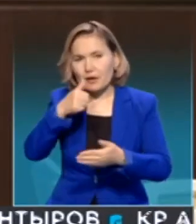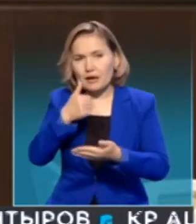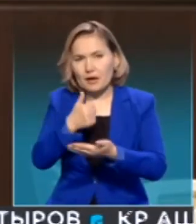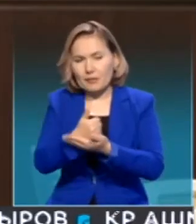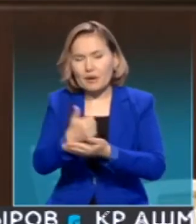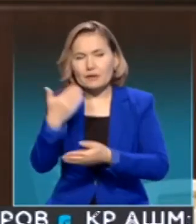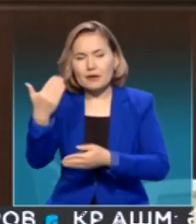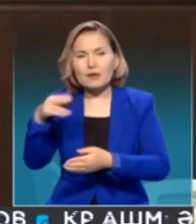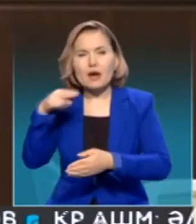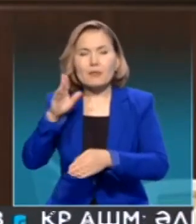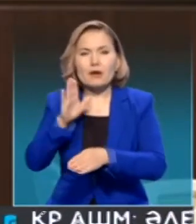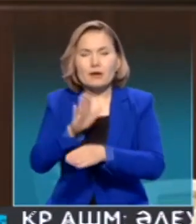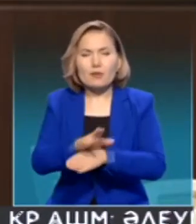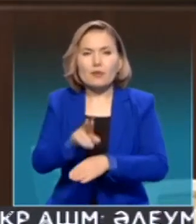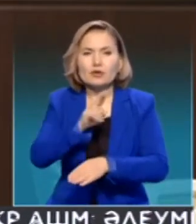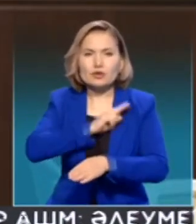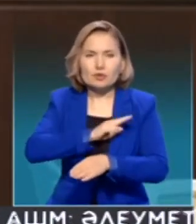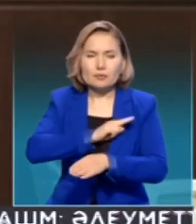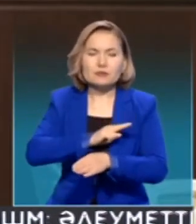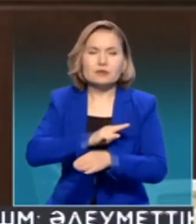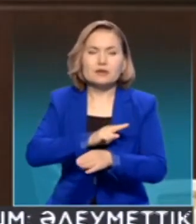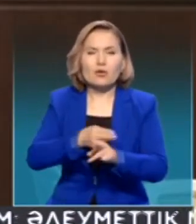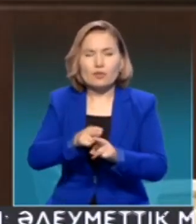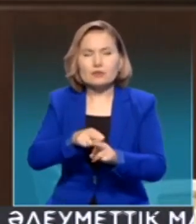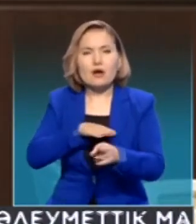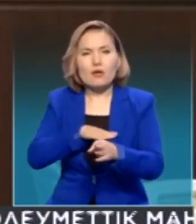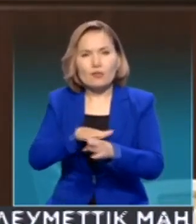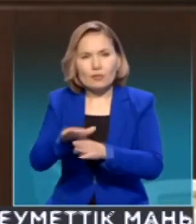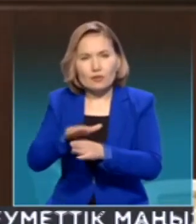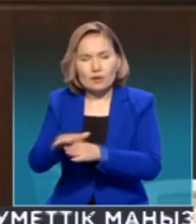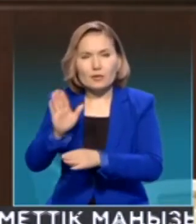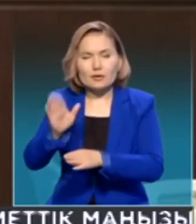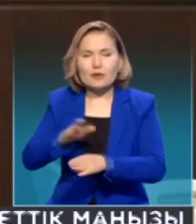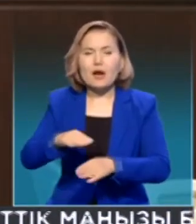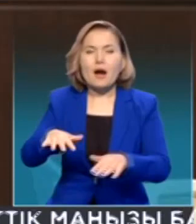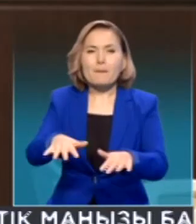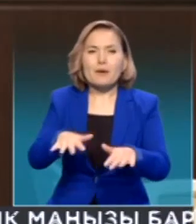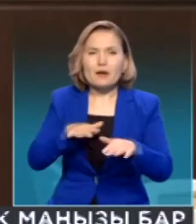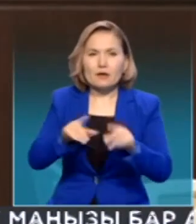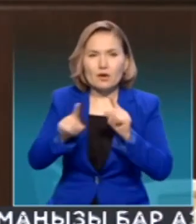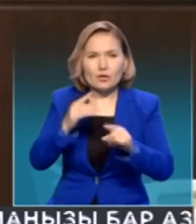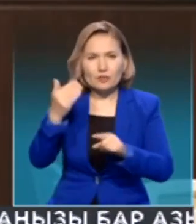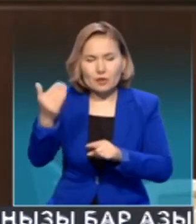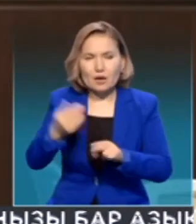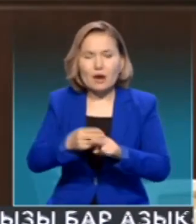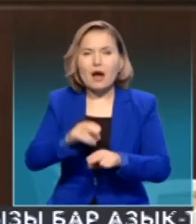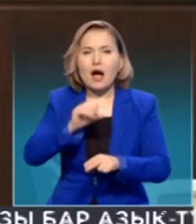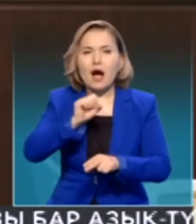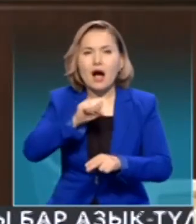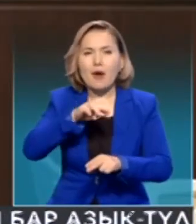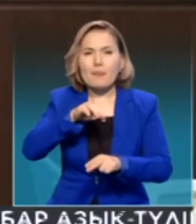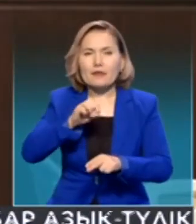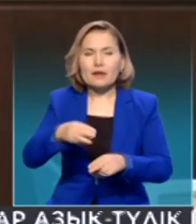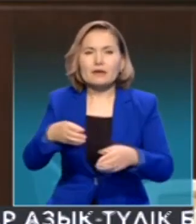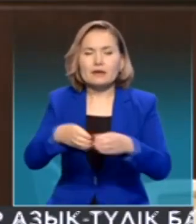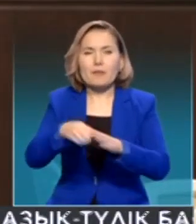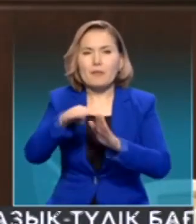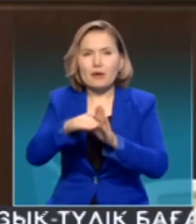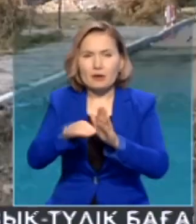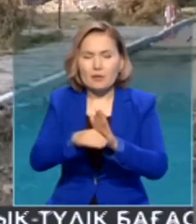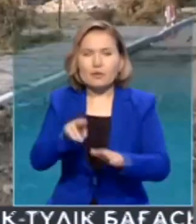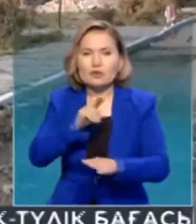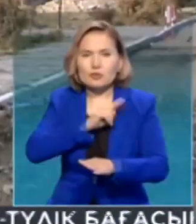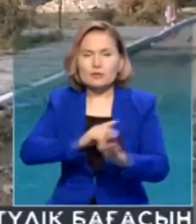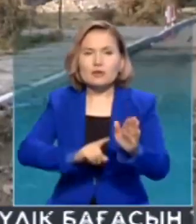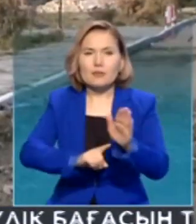сайлауалды бағдарламасы іске асырылуда. Сонымен қатар біз парламенттегі басым көпшілік Аманат партиясының бағдарламасын орындауға да